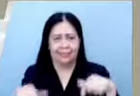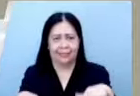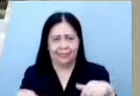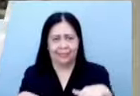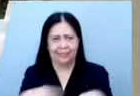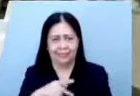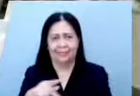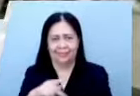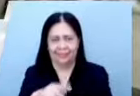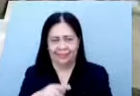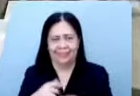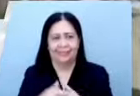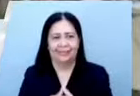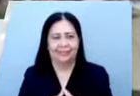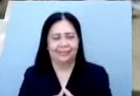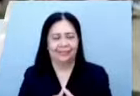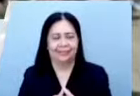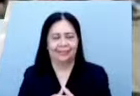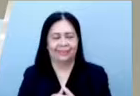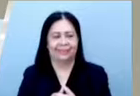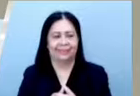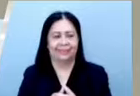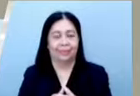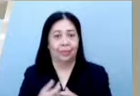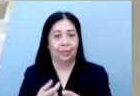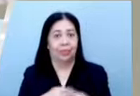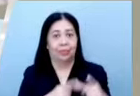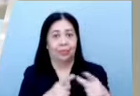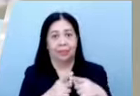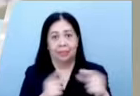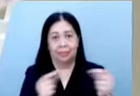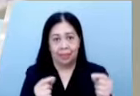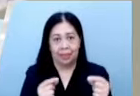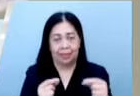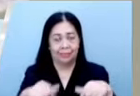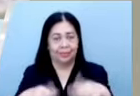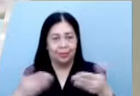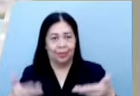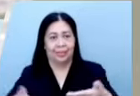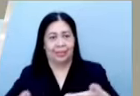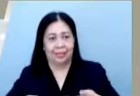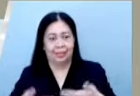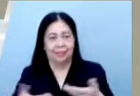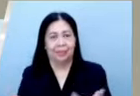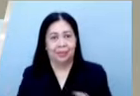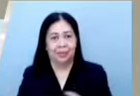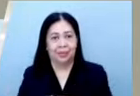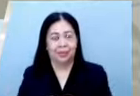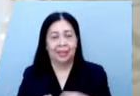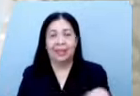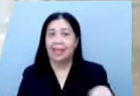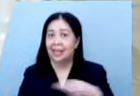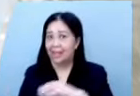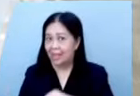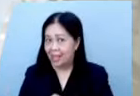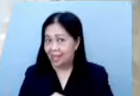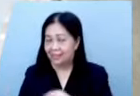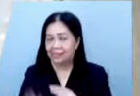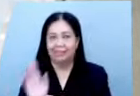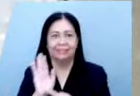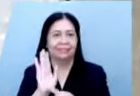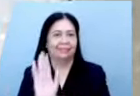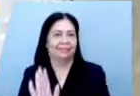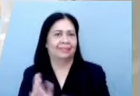version. From Japan, welcome to Cagayan! Presenting ang mala